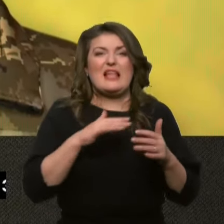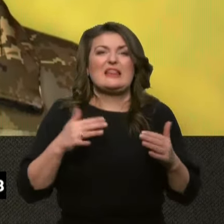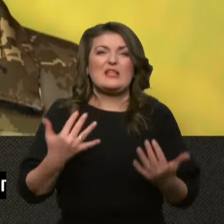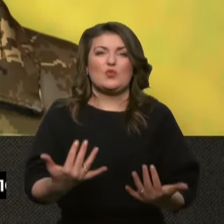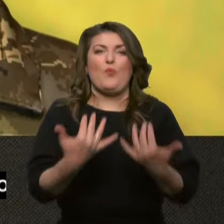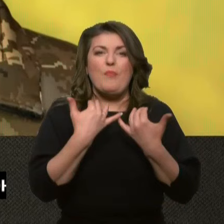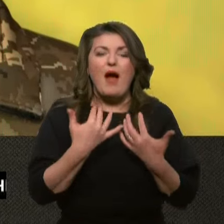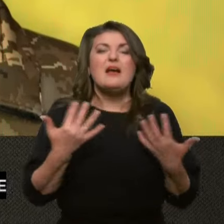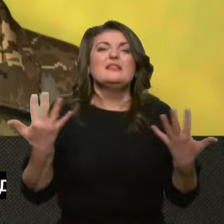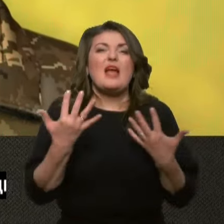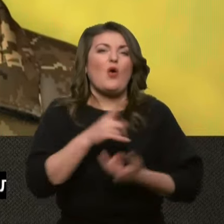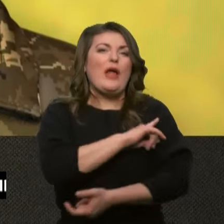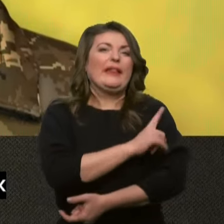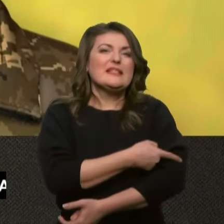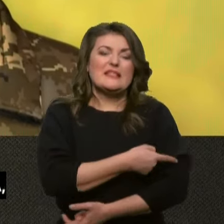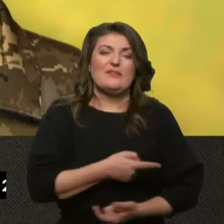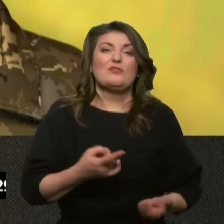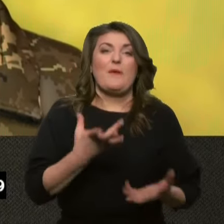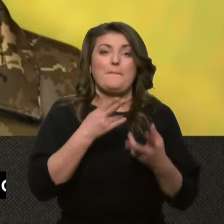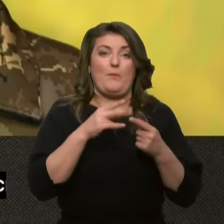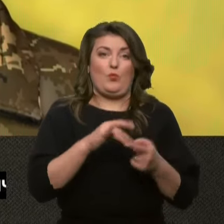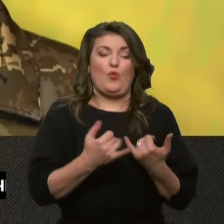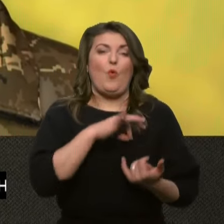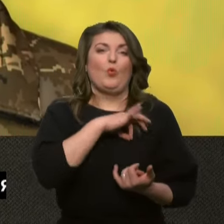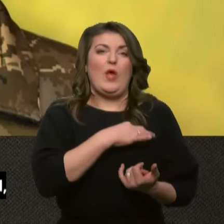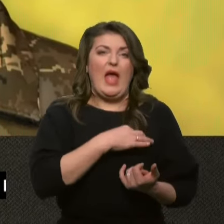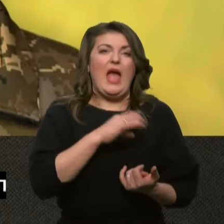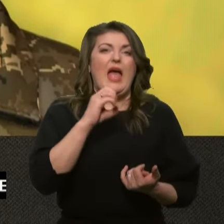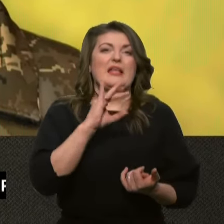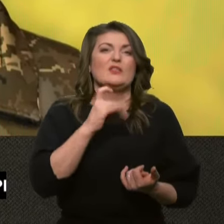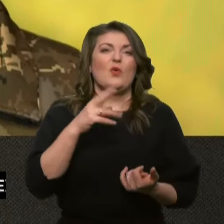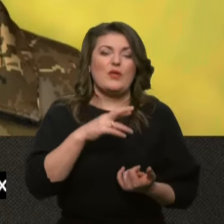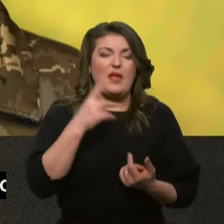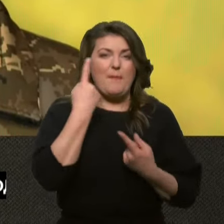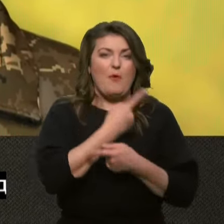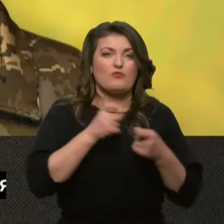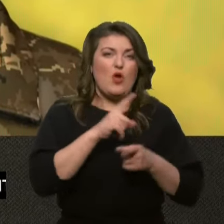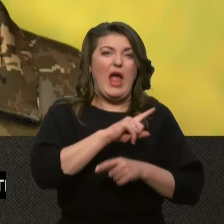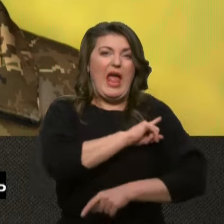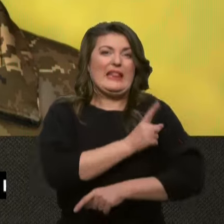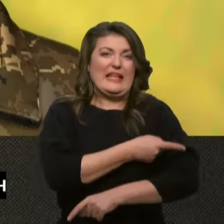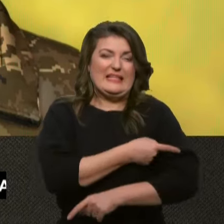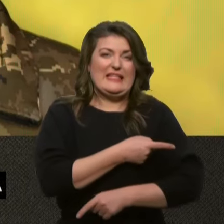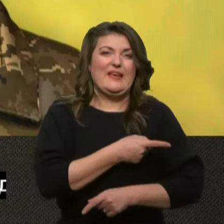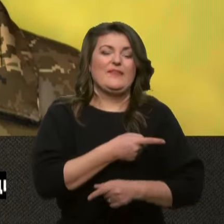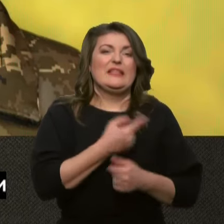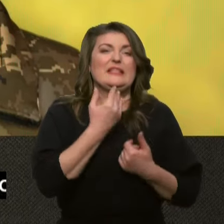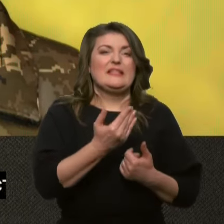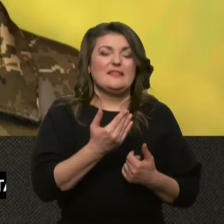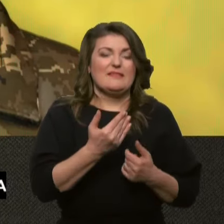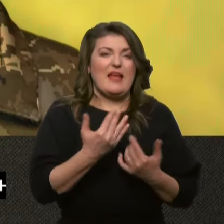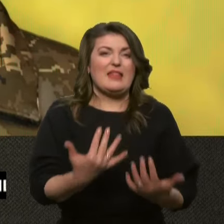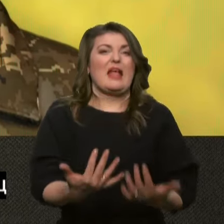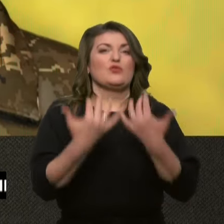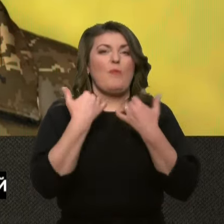якою інтенсивністю, принаймні, от у розвідці Естонії повідомляють про те, що інтенсивність їхніх наступальних дій